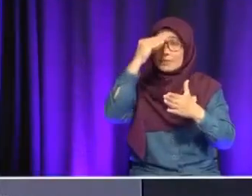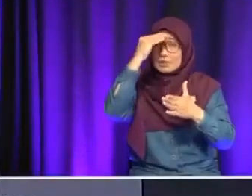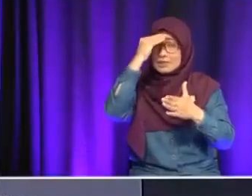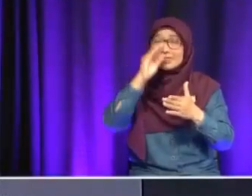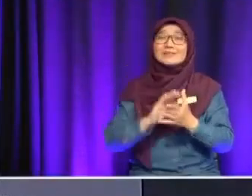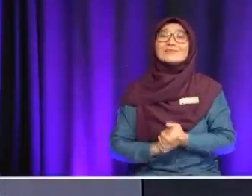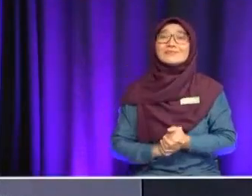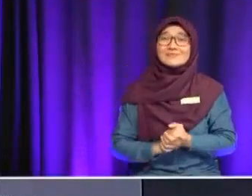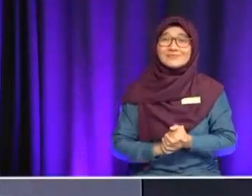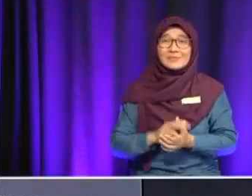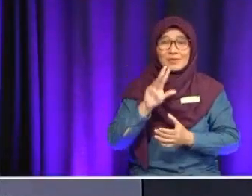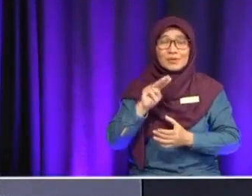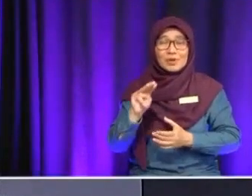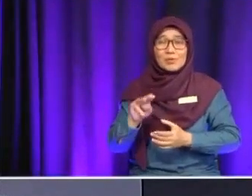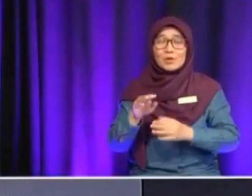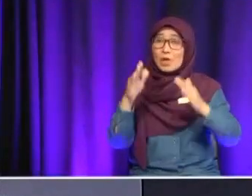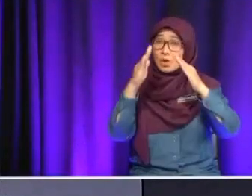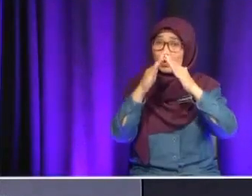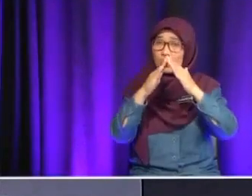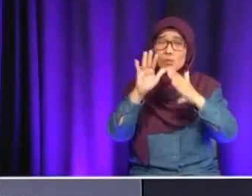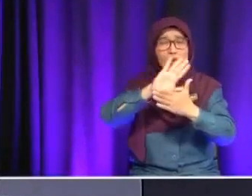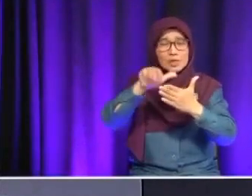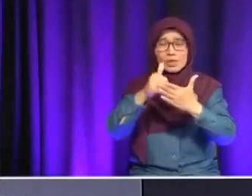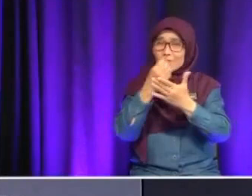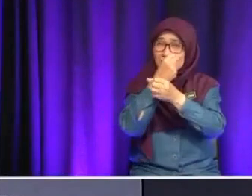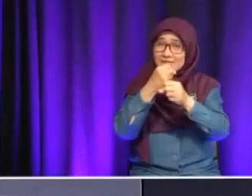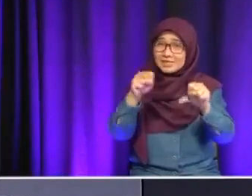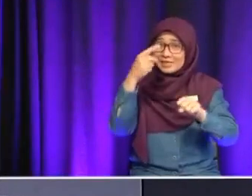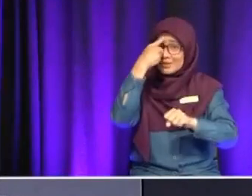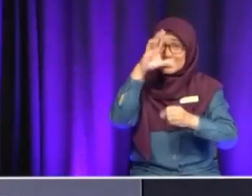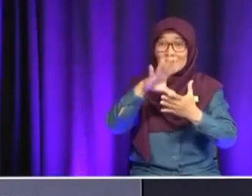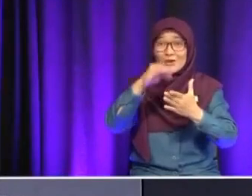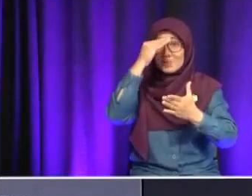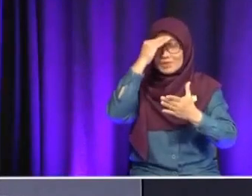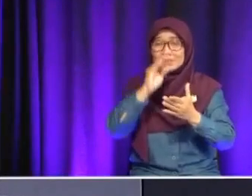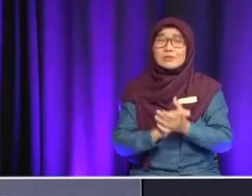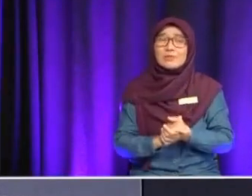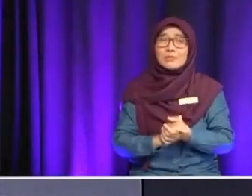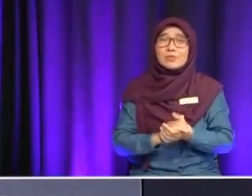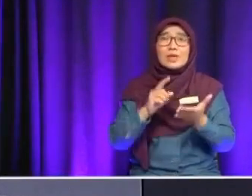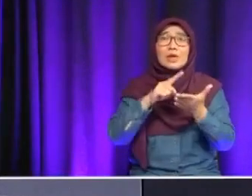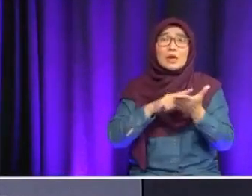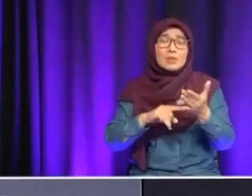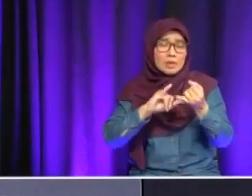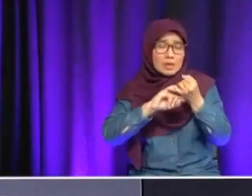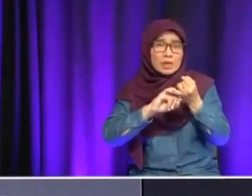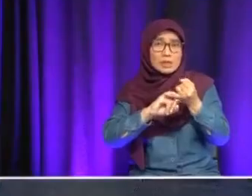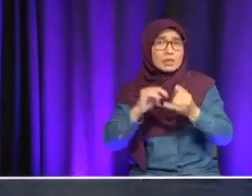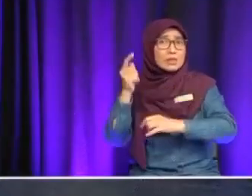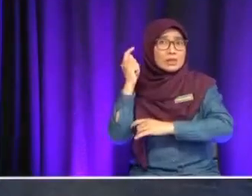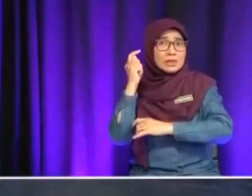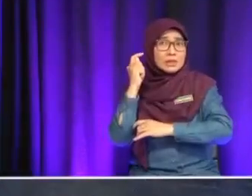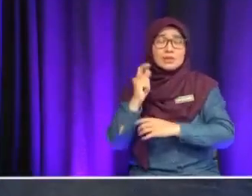sana pun sudah bersedia Ustazah untuk kelas kita pada hari ini. Tapi Ustazah, apa sebenarnya kaitan gimmick tadi dengan topik kita pada hari ini?